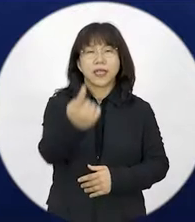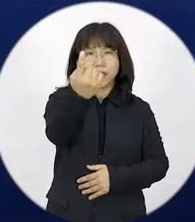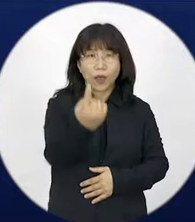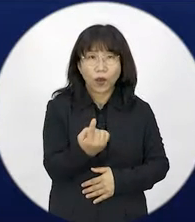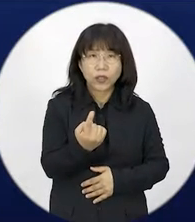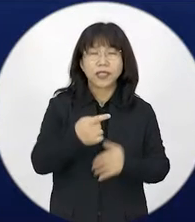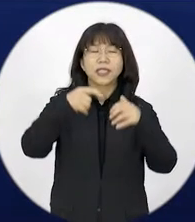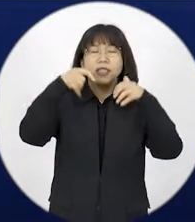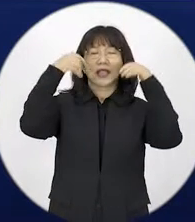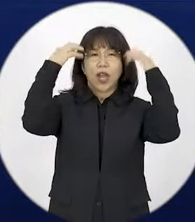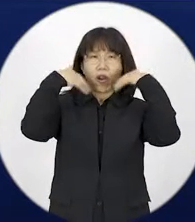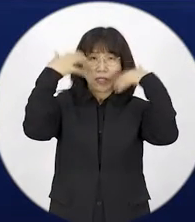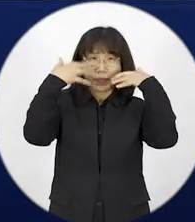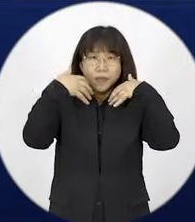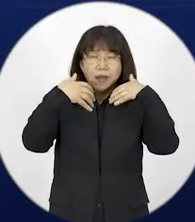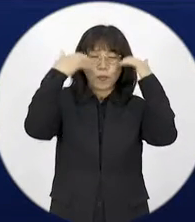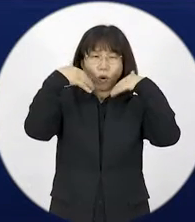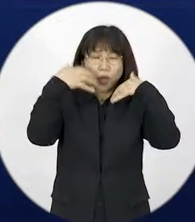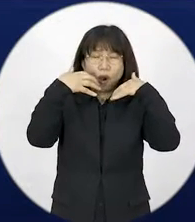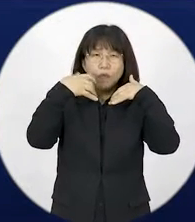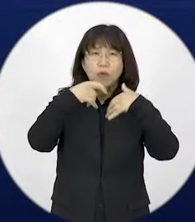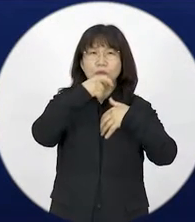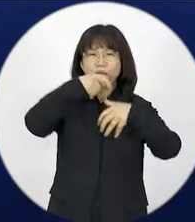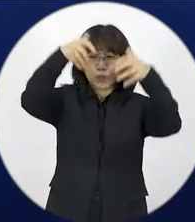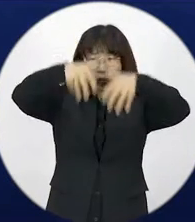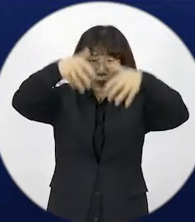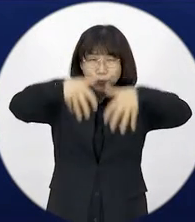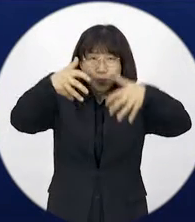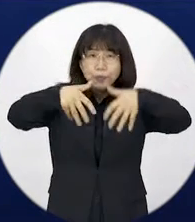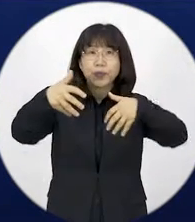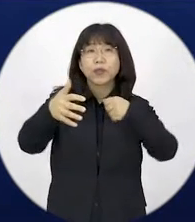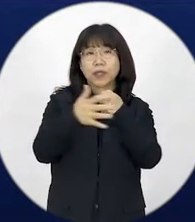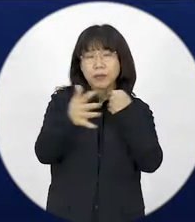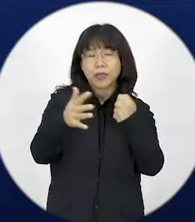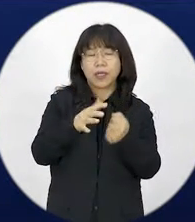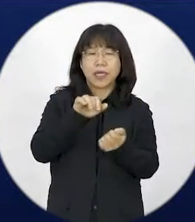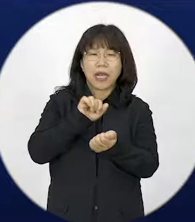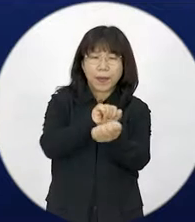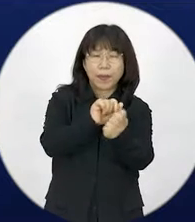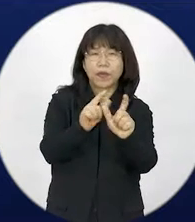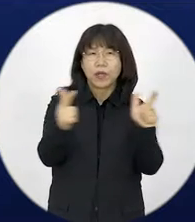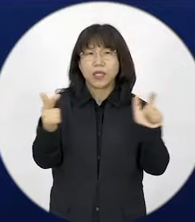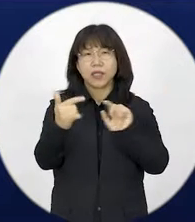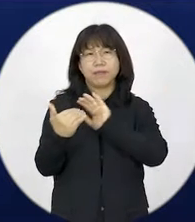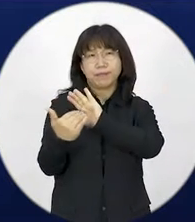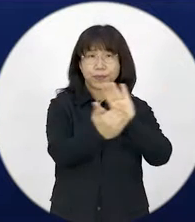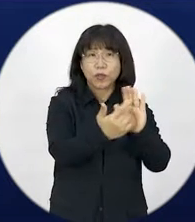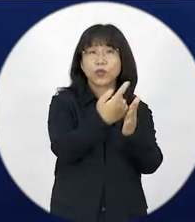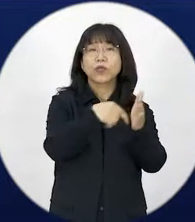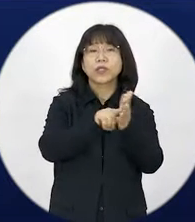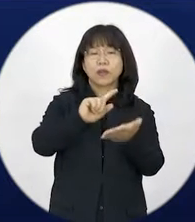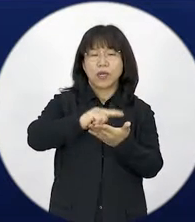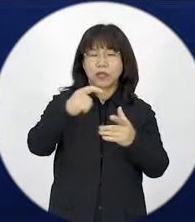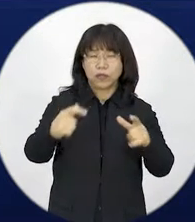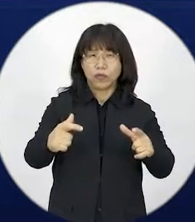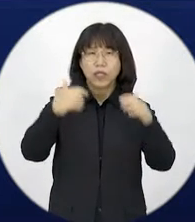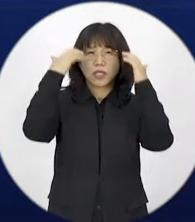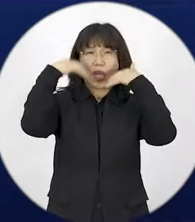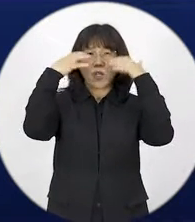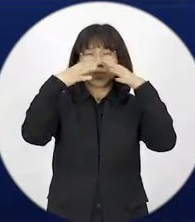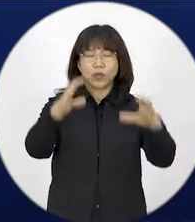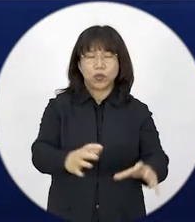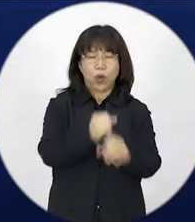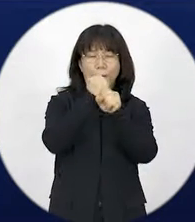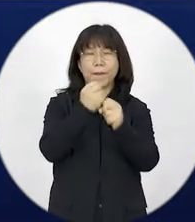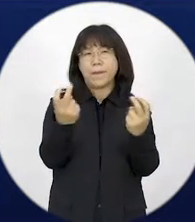다가오는 여름철 폭염과 집중 5 등 각종 자연 재해와 가면 병의 대비하기 위해 강서구가 여름철